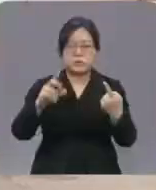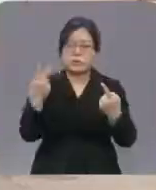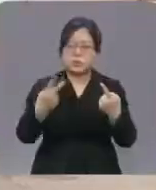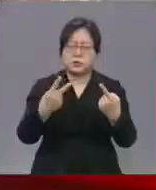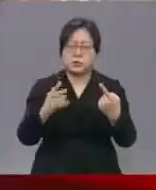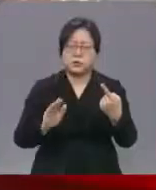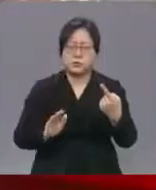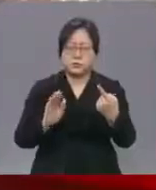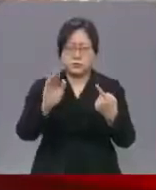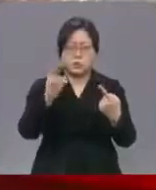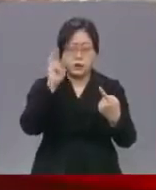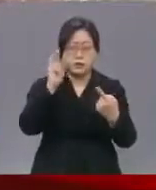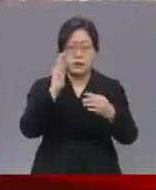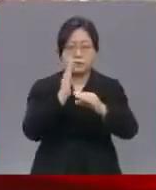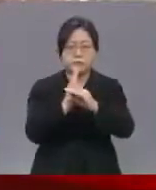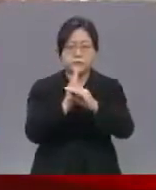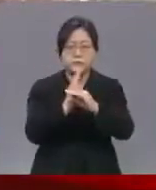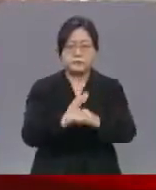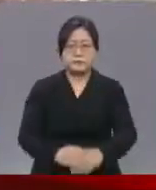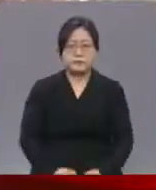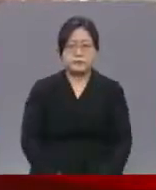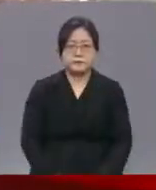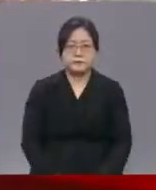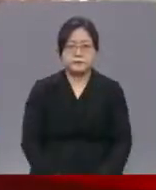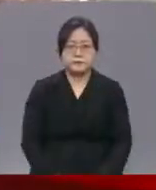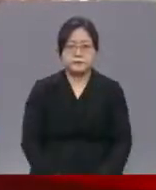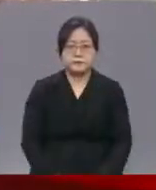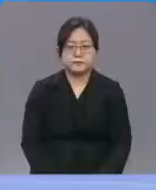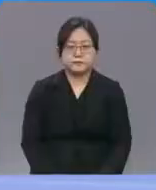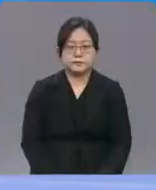2,000원까지 오를 것으로 전망하고 있습니다.